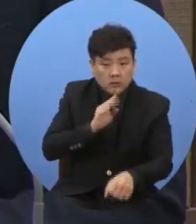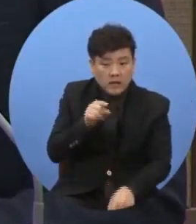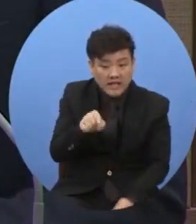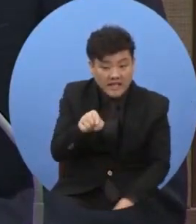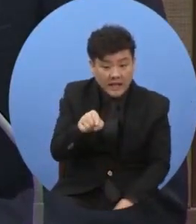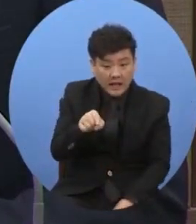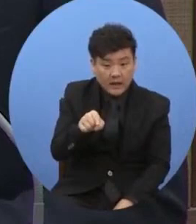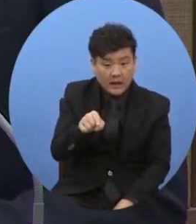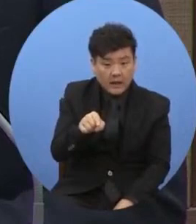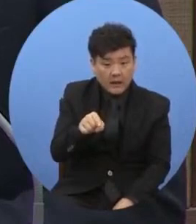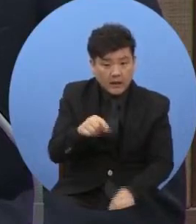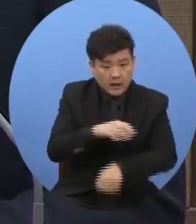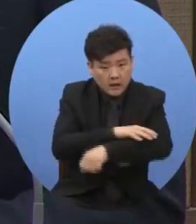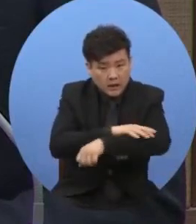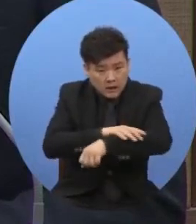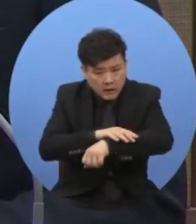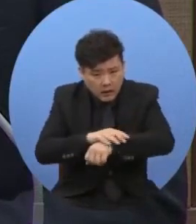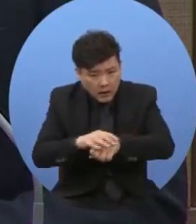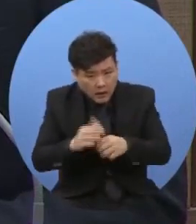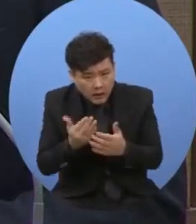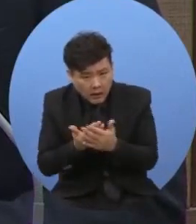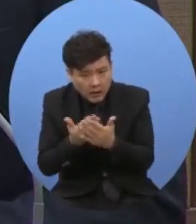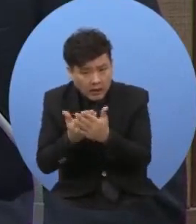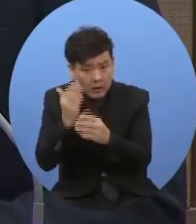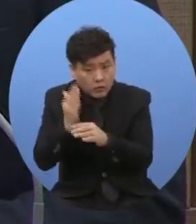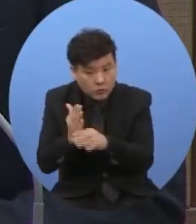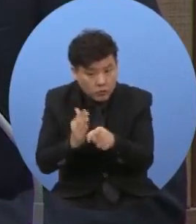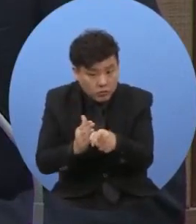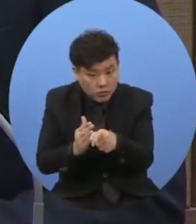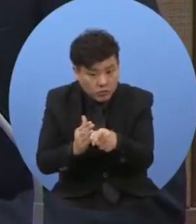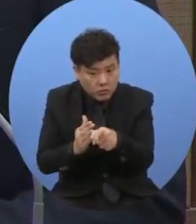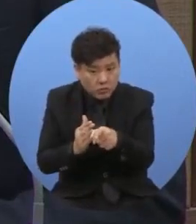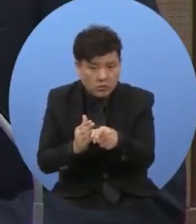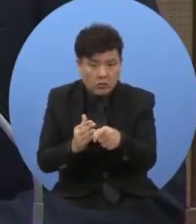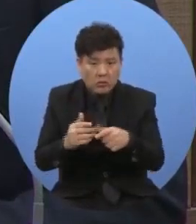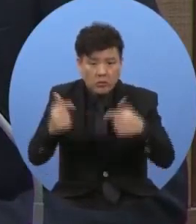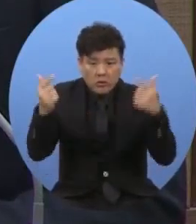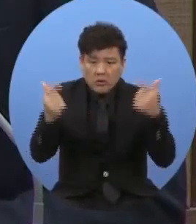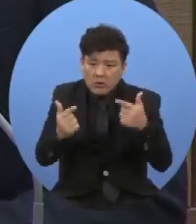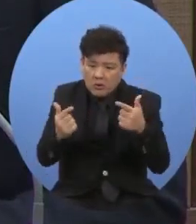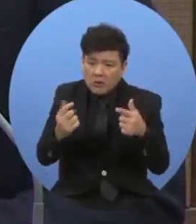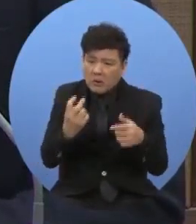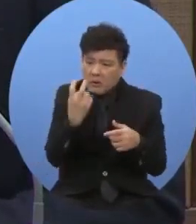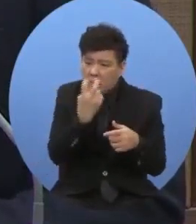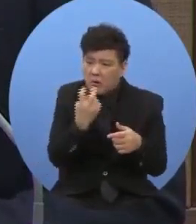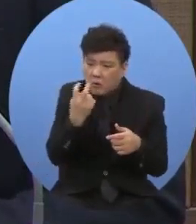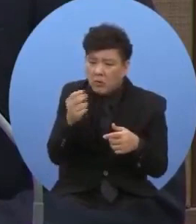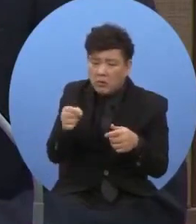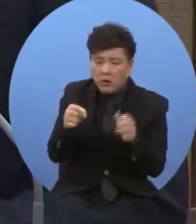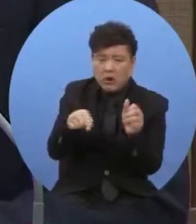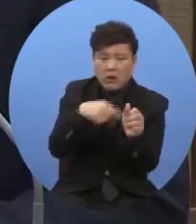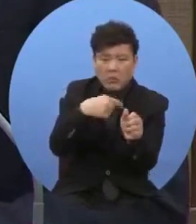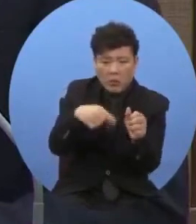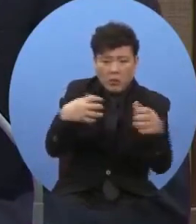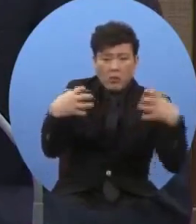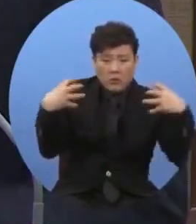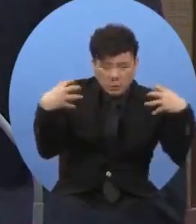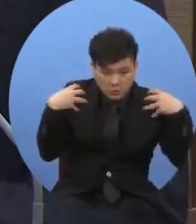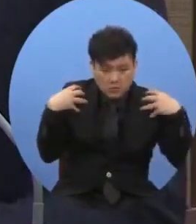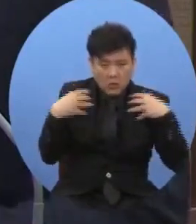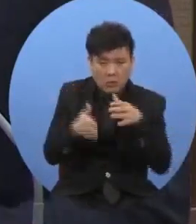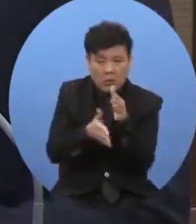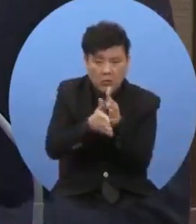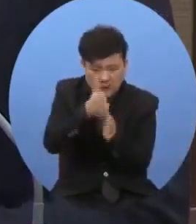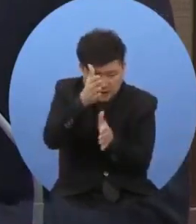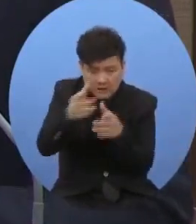잘 자리매김했냐라는 데 있어서 좀 의문이거든요. 마찬가지로 이제 늘봄 같은 경우도 지자체와 교육청 뭐 지역사회가 다 협업해야 된다 너무